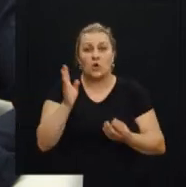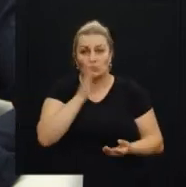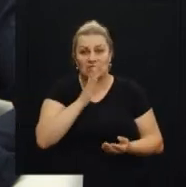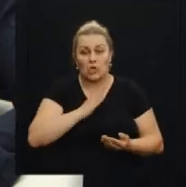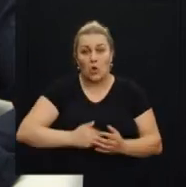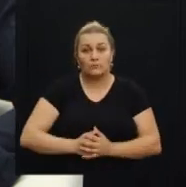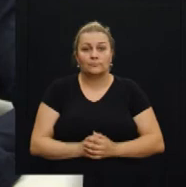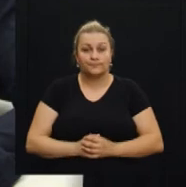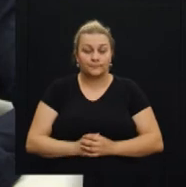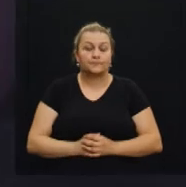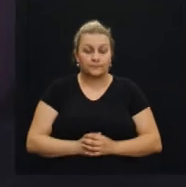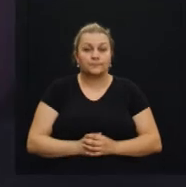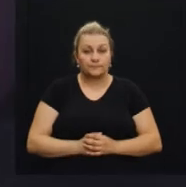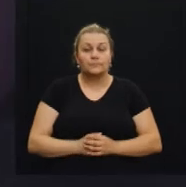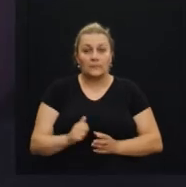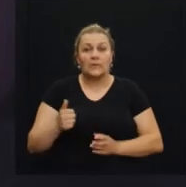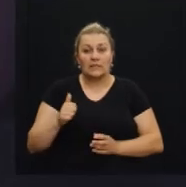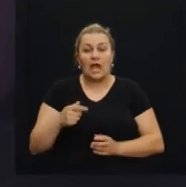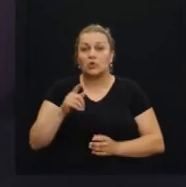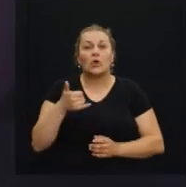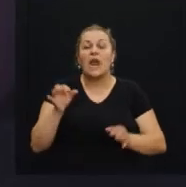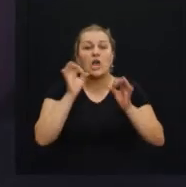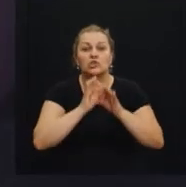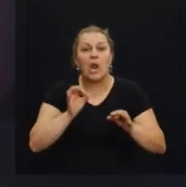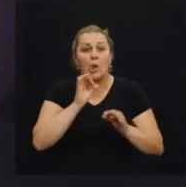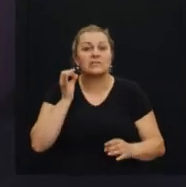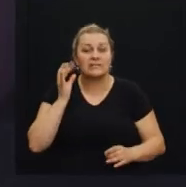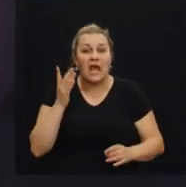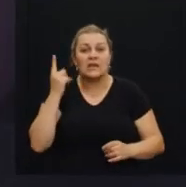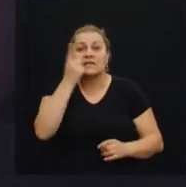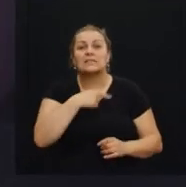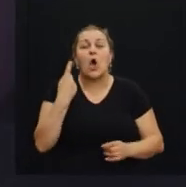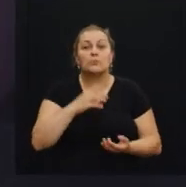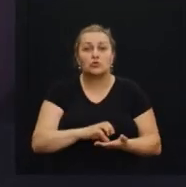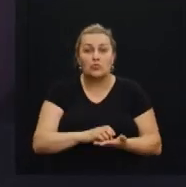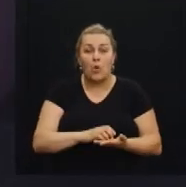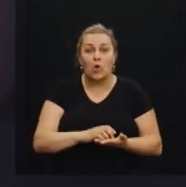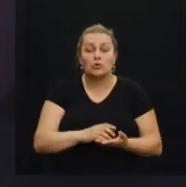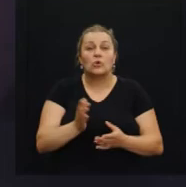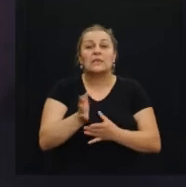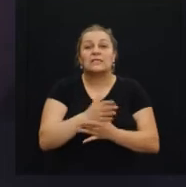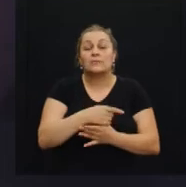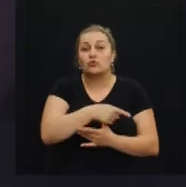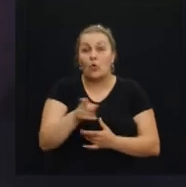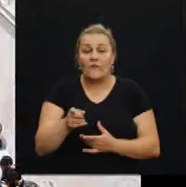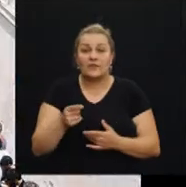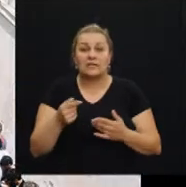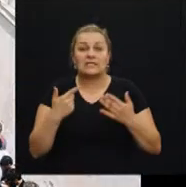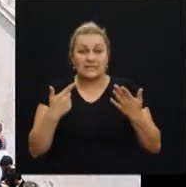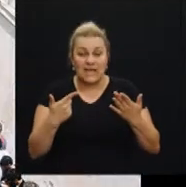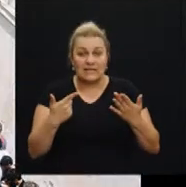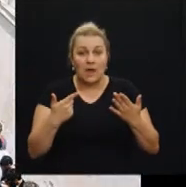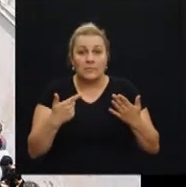Da. Da, to je najžalosniji dan za Omišku bojnu. Između tih 7 i